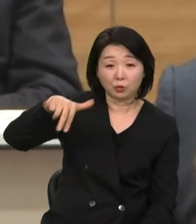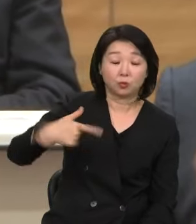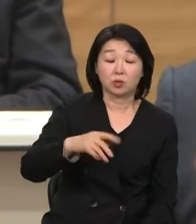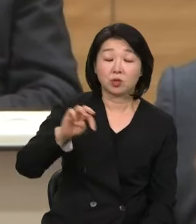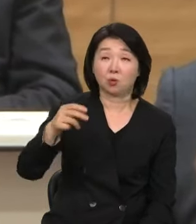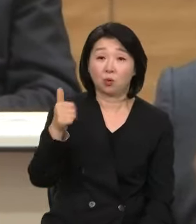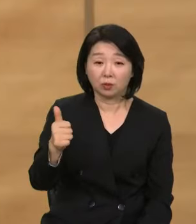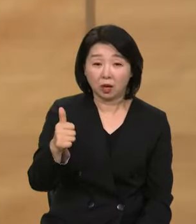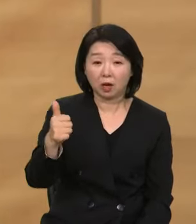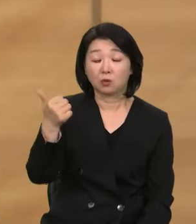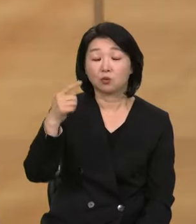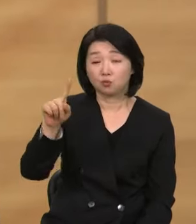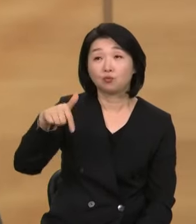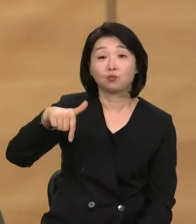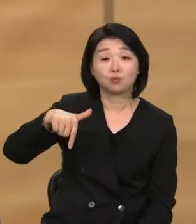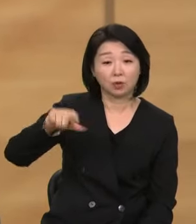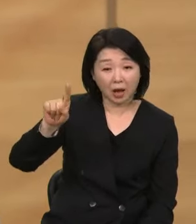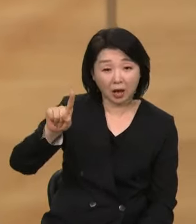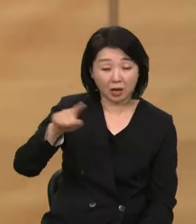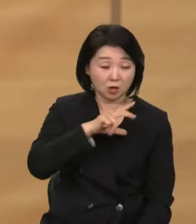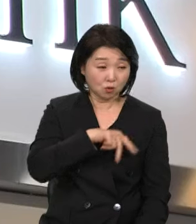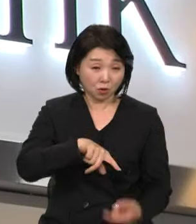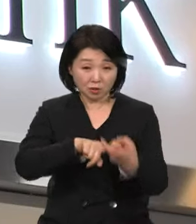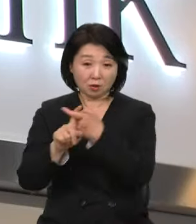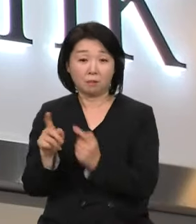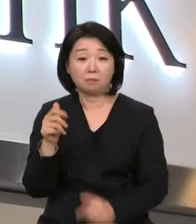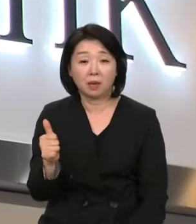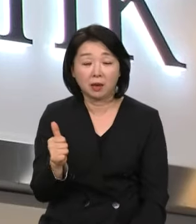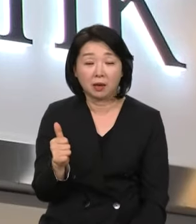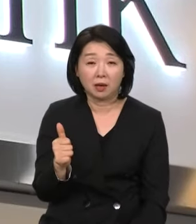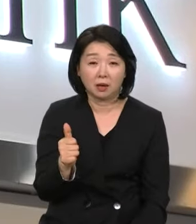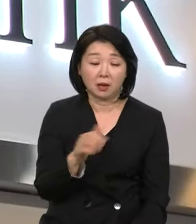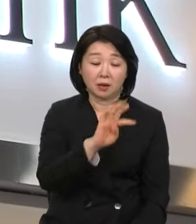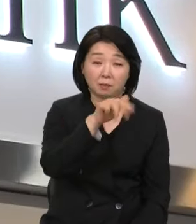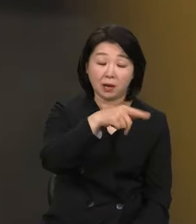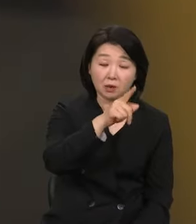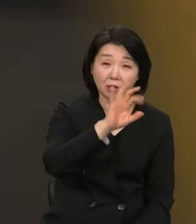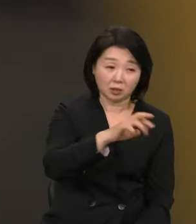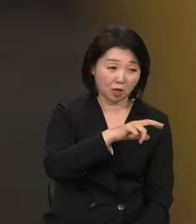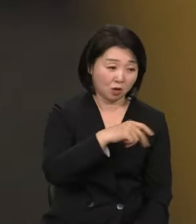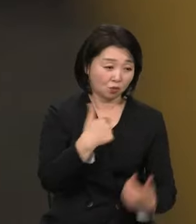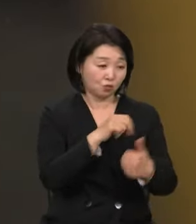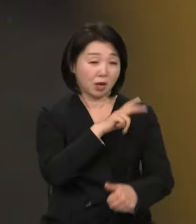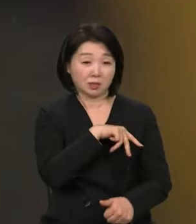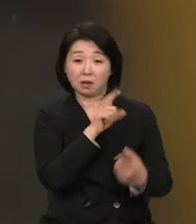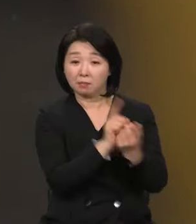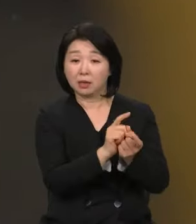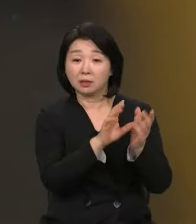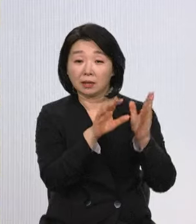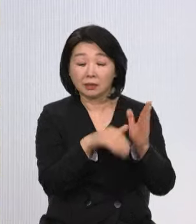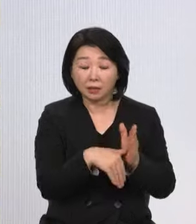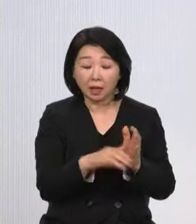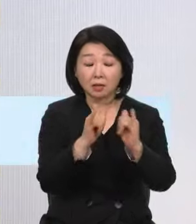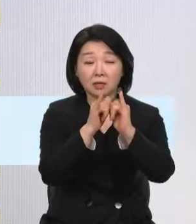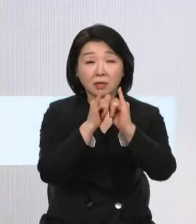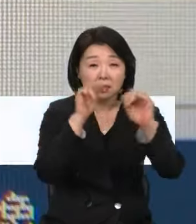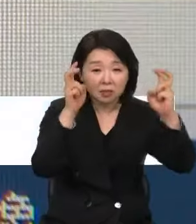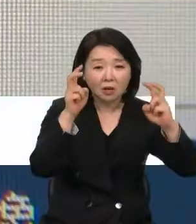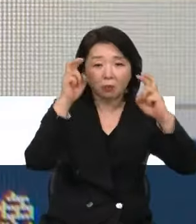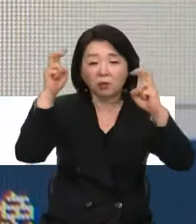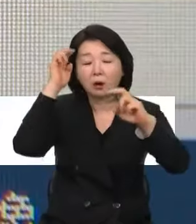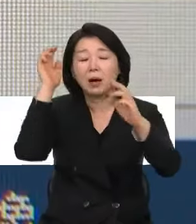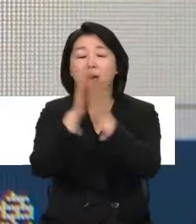스가 요시 이대 한 의원연맹 회장 역시 박병석 전국회의장 등을 만난 자리에서 민간의 일은 민간에서